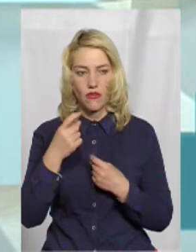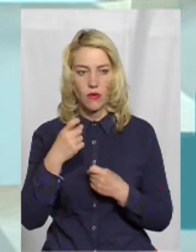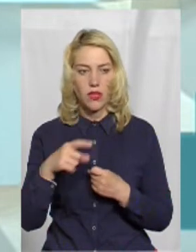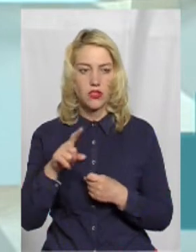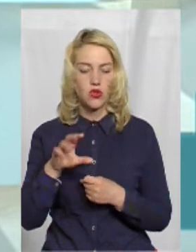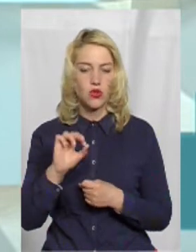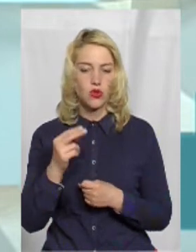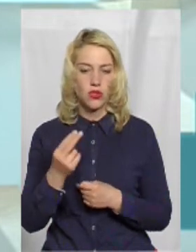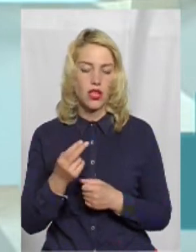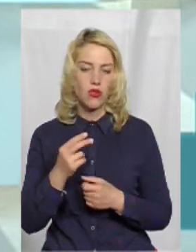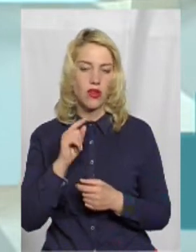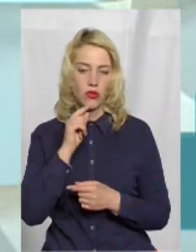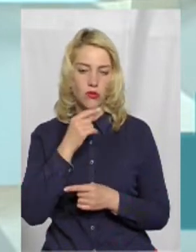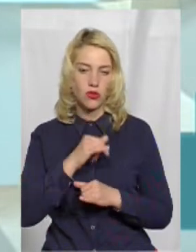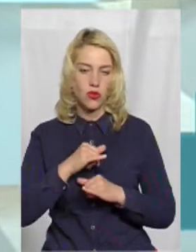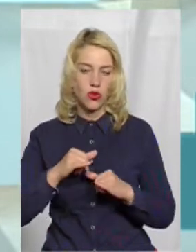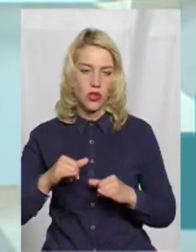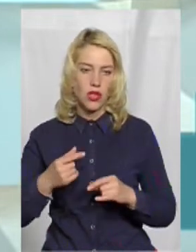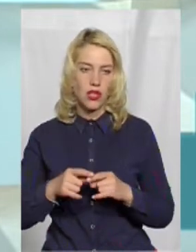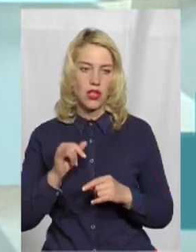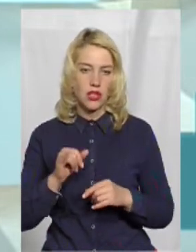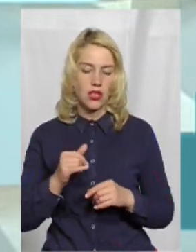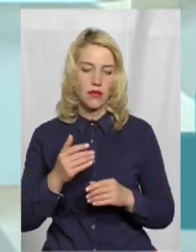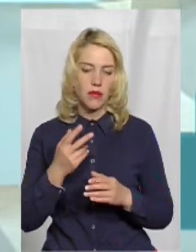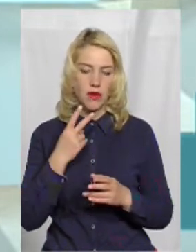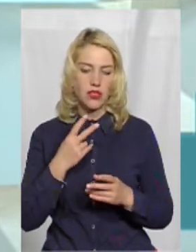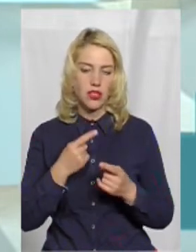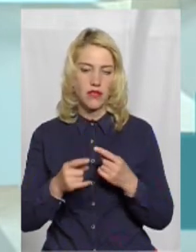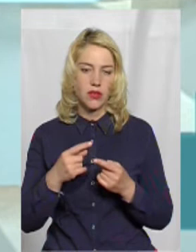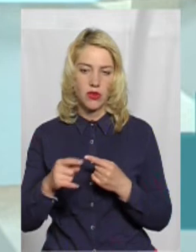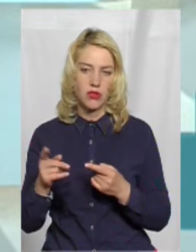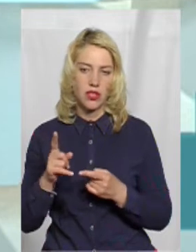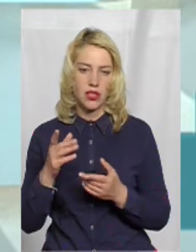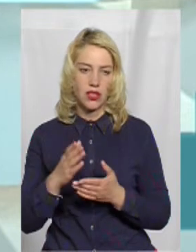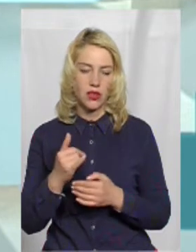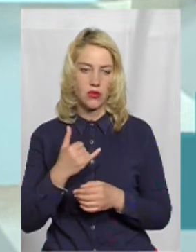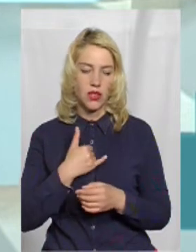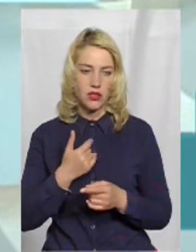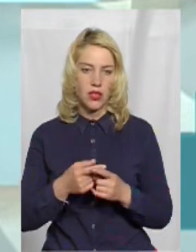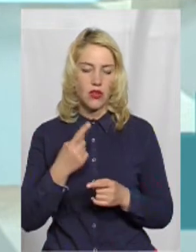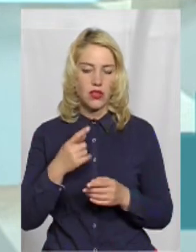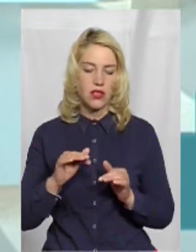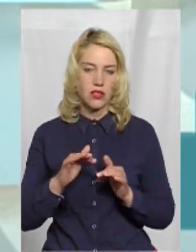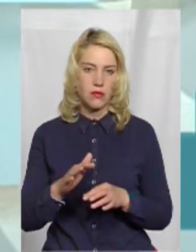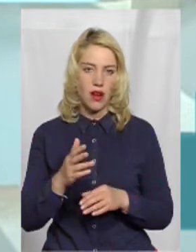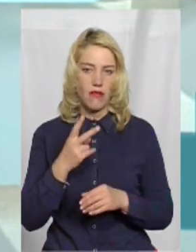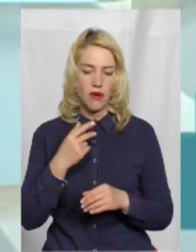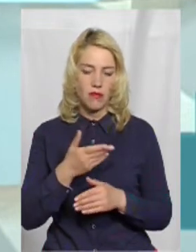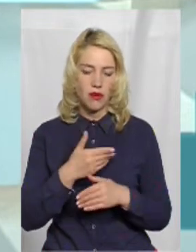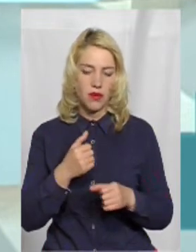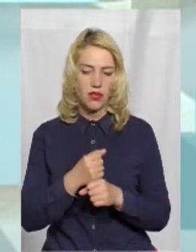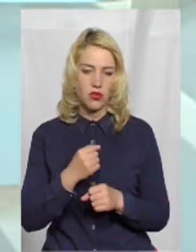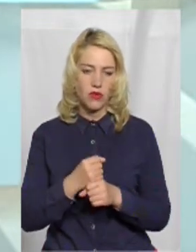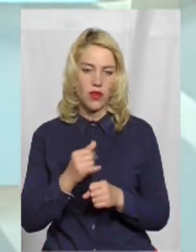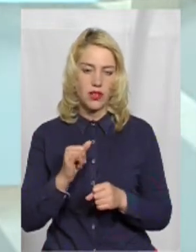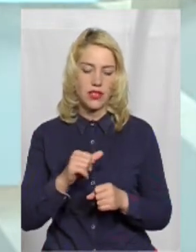відносно соціально-економічного розвитку і побачили розбіжності з тими даними, які є в нас. Тобто, одна справа, ми працювали самостійно з органами